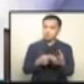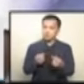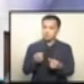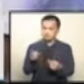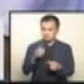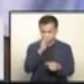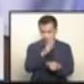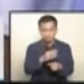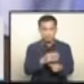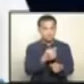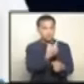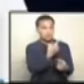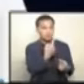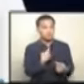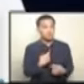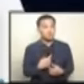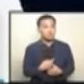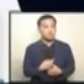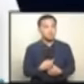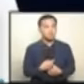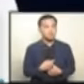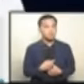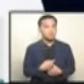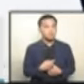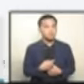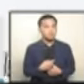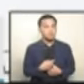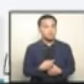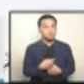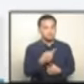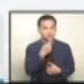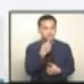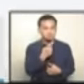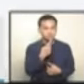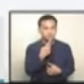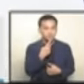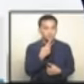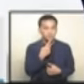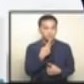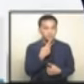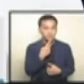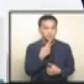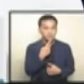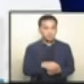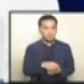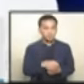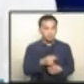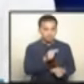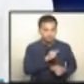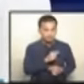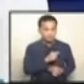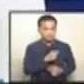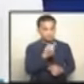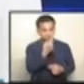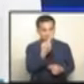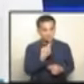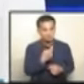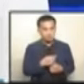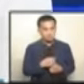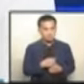na. Tinanong niya po ako kung sabi sa akin, gwardiya ka ba?